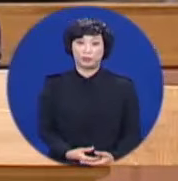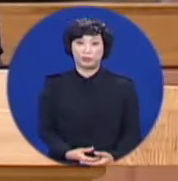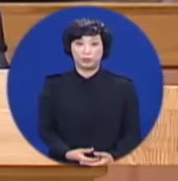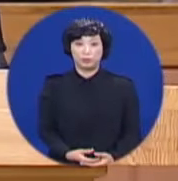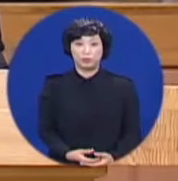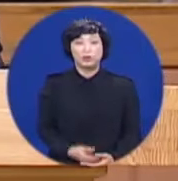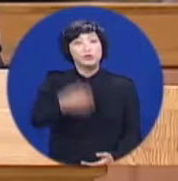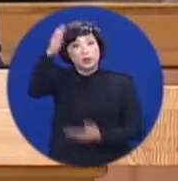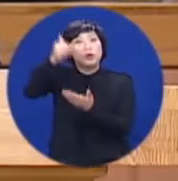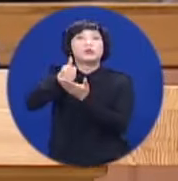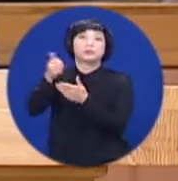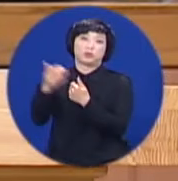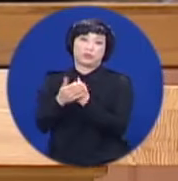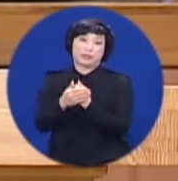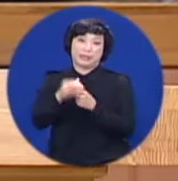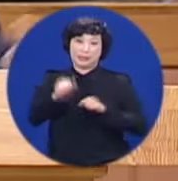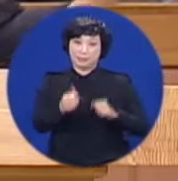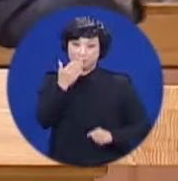성령으로 한다.